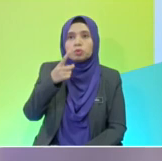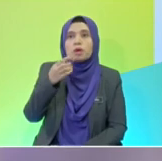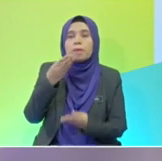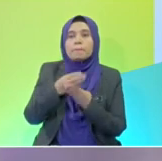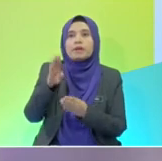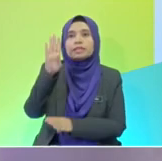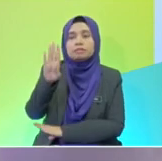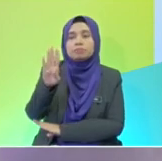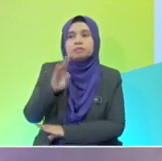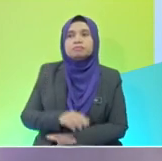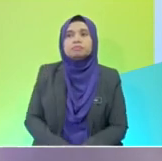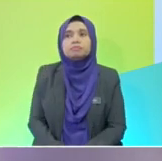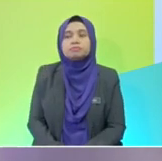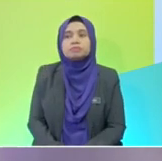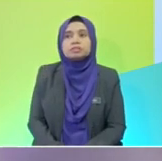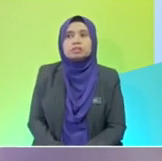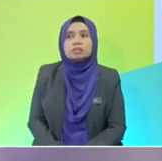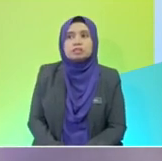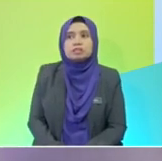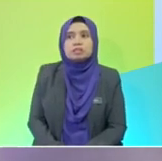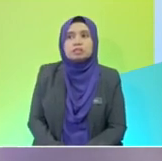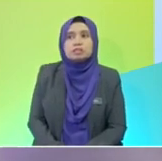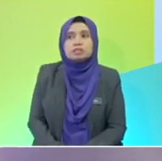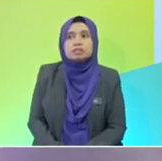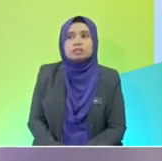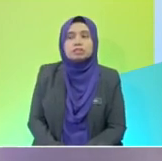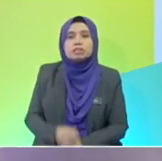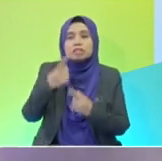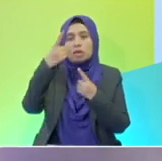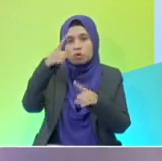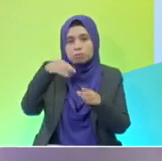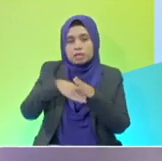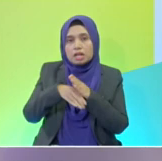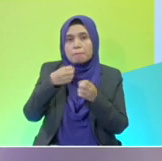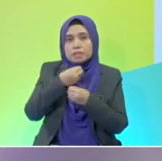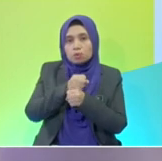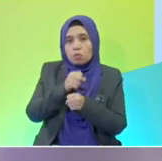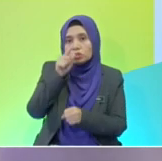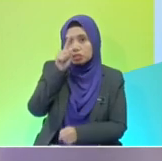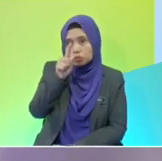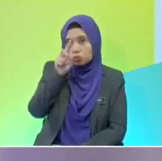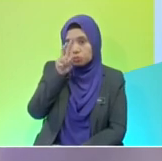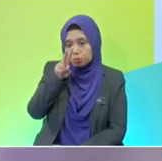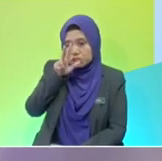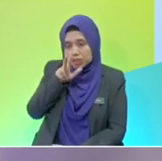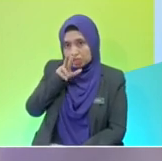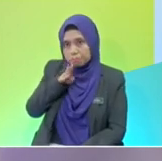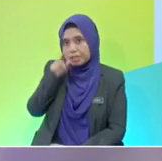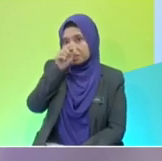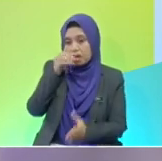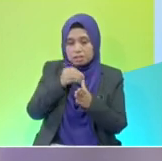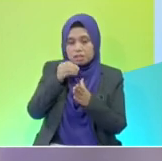bahagia yang dekat sini Mesti jawab dalam bentuk Point Oke visi bayangkan kalau